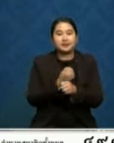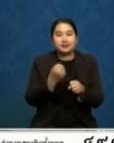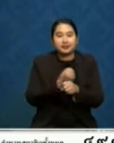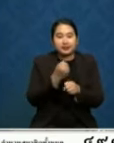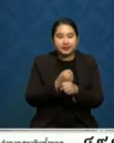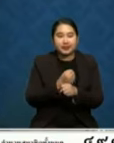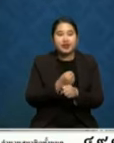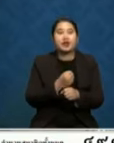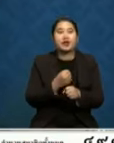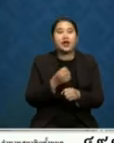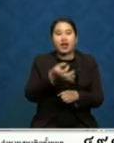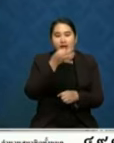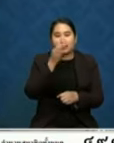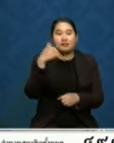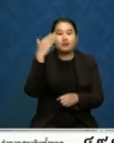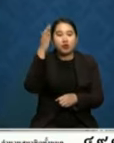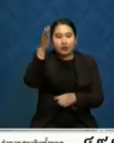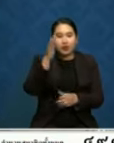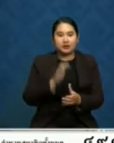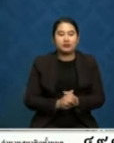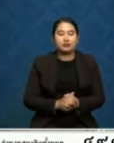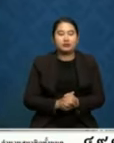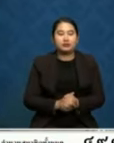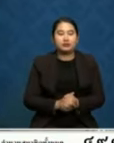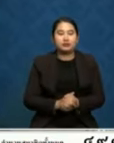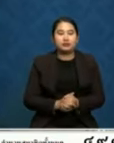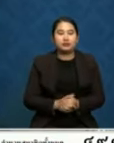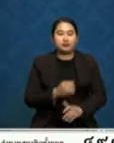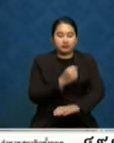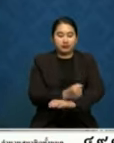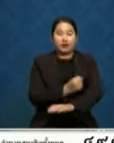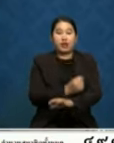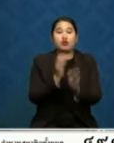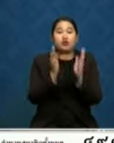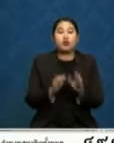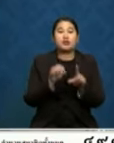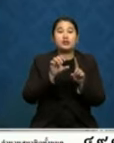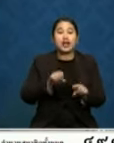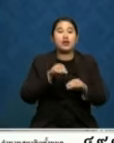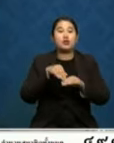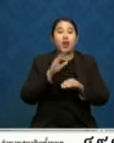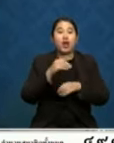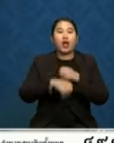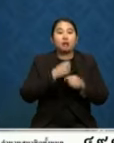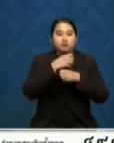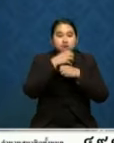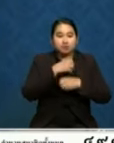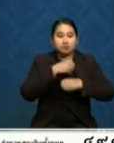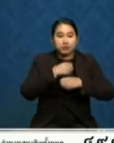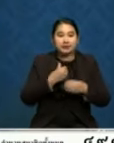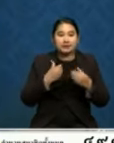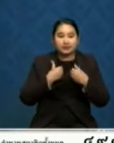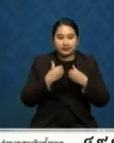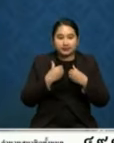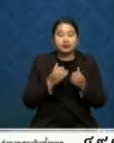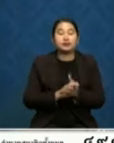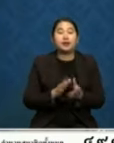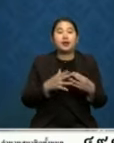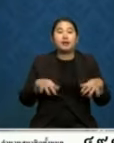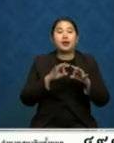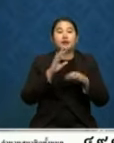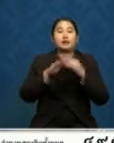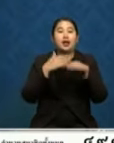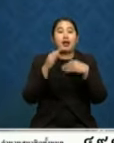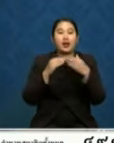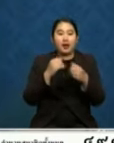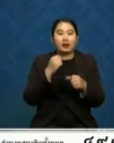าดแรงงานต่อไปในอนาคตซึ่งแรงงานหลายแสนคนนับวันจะมีอายุมากขึ้นทุกวันทุกวันจะพัฒนาพวกเข